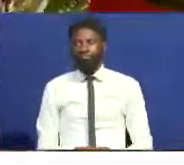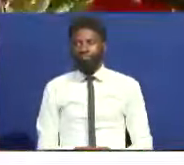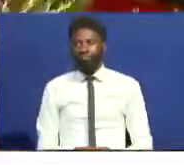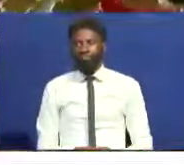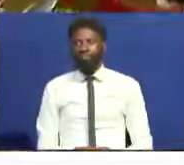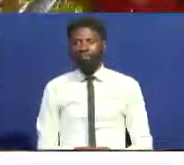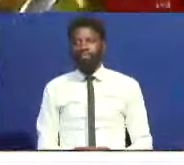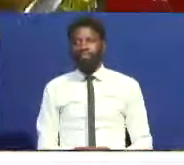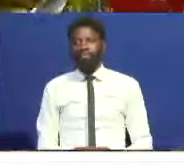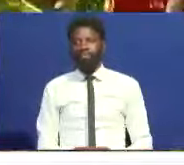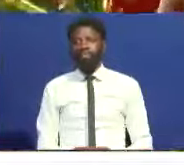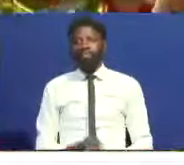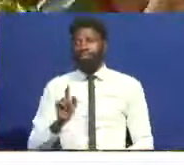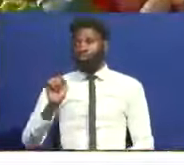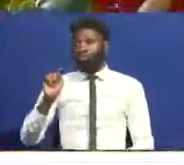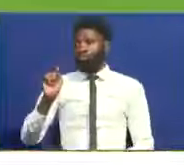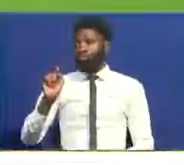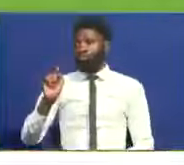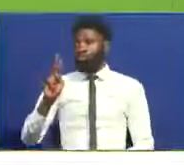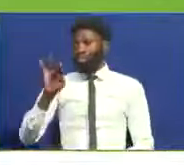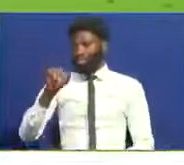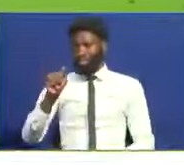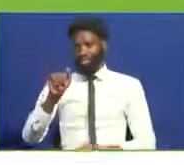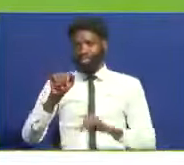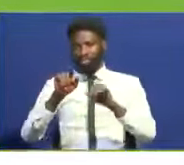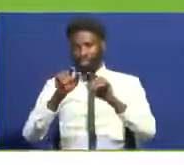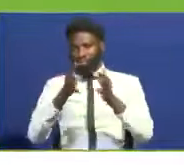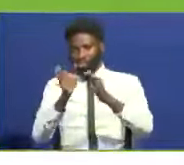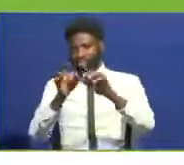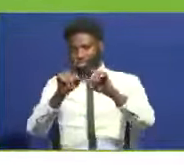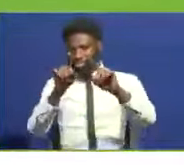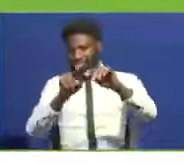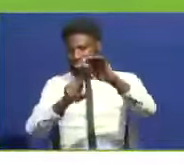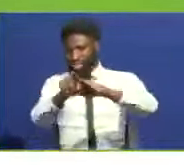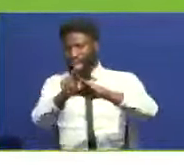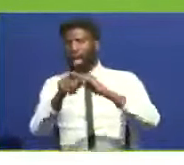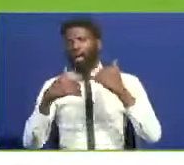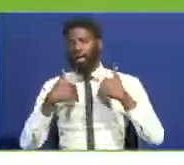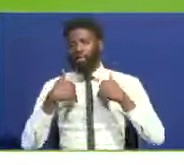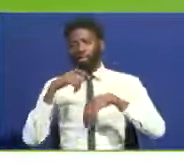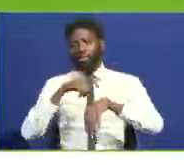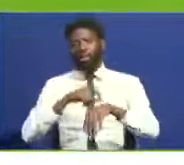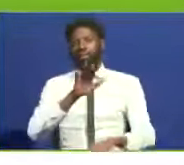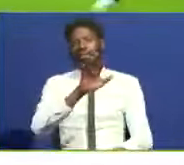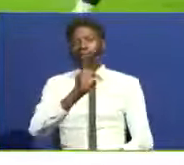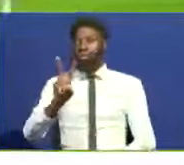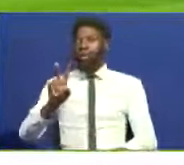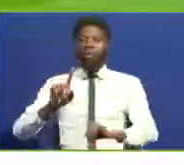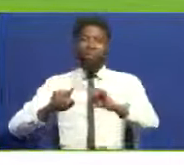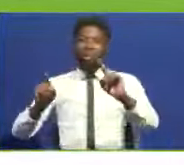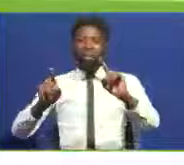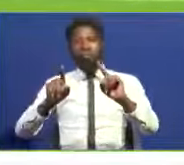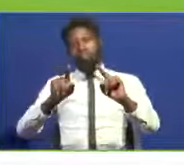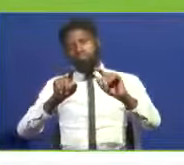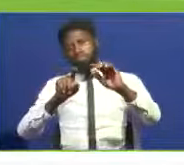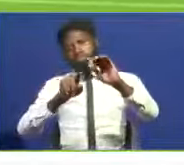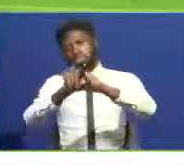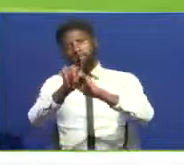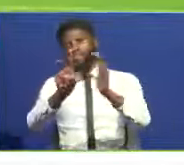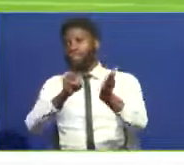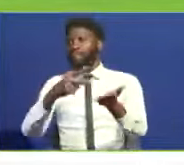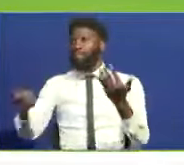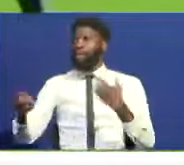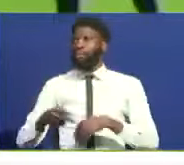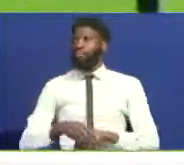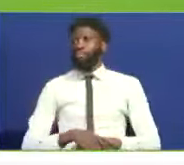Nafasi ya pekee Esperance kufunga bao ilipatikana katika dakika 52, lakini timu hiyo haikuweza kufunga. Mechi